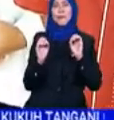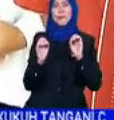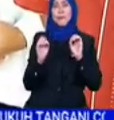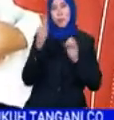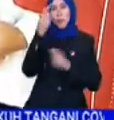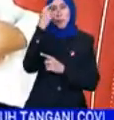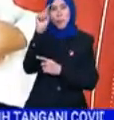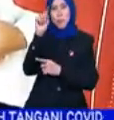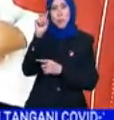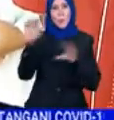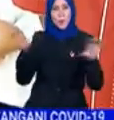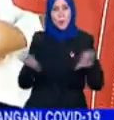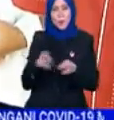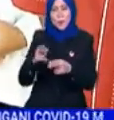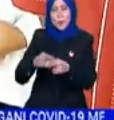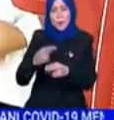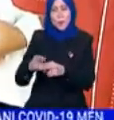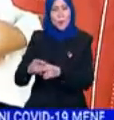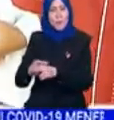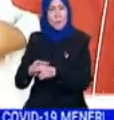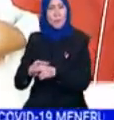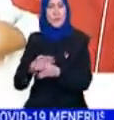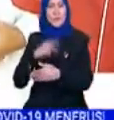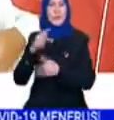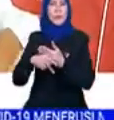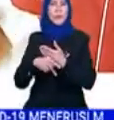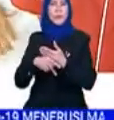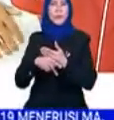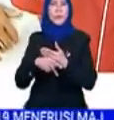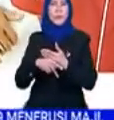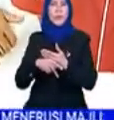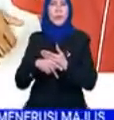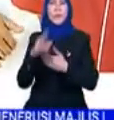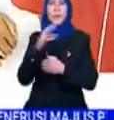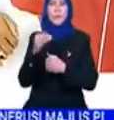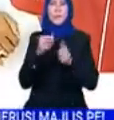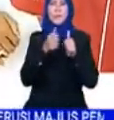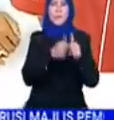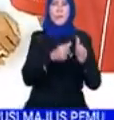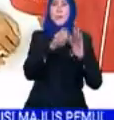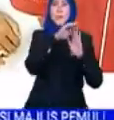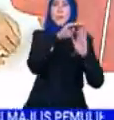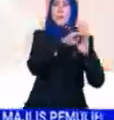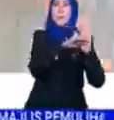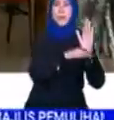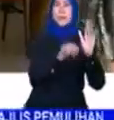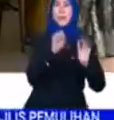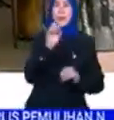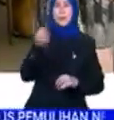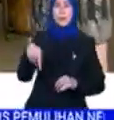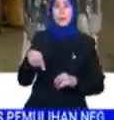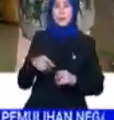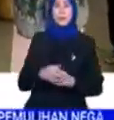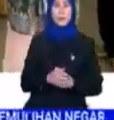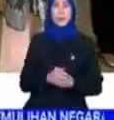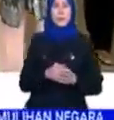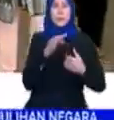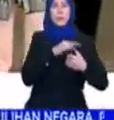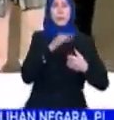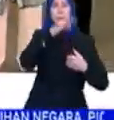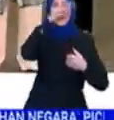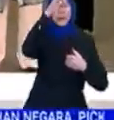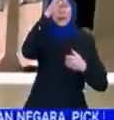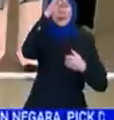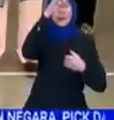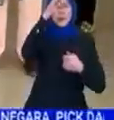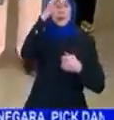adegan secara ringkas dan juga penuh Hai dengan mematuhi esok yang disediakan bawahnya